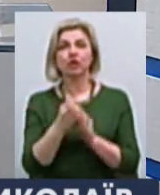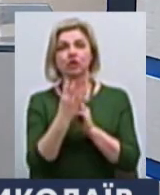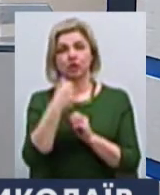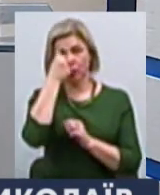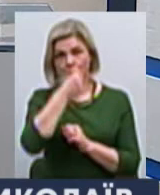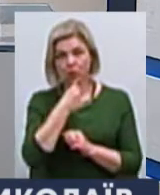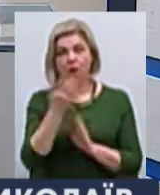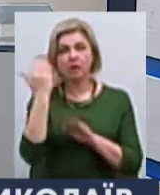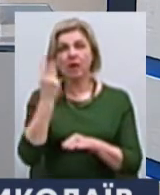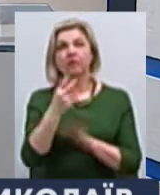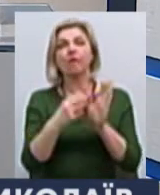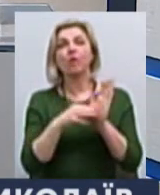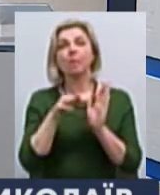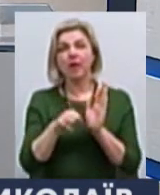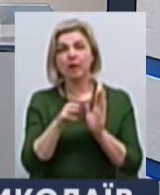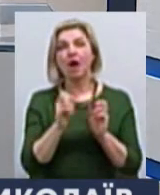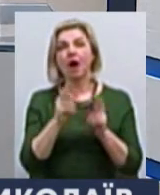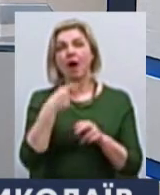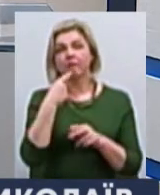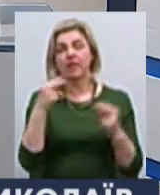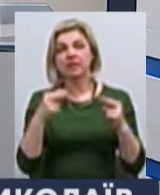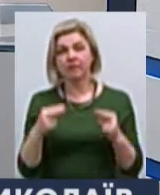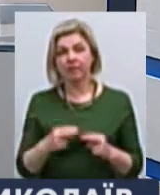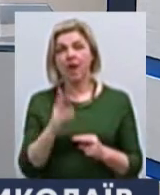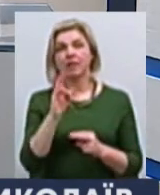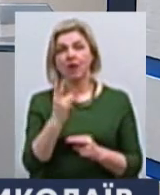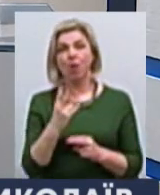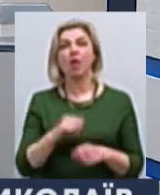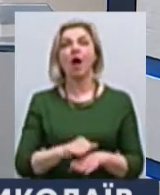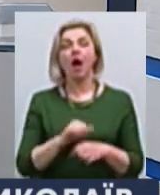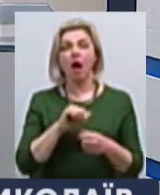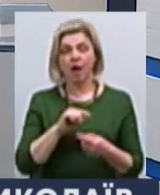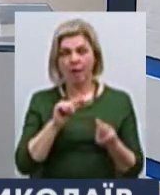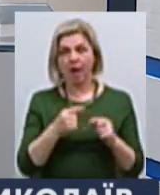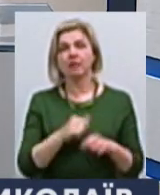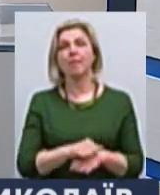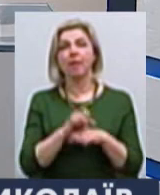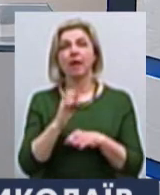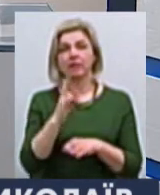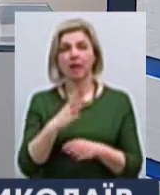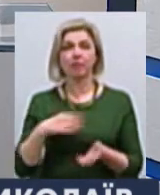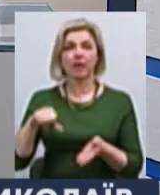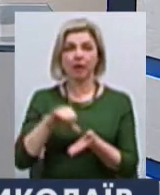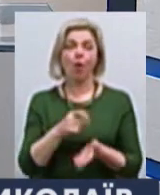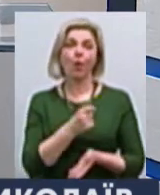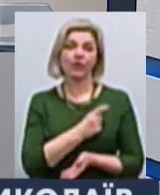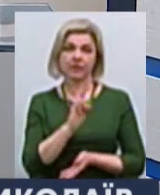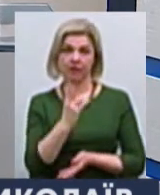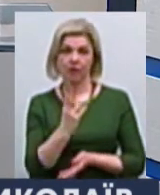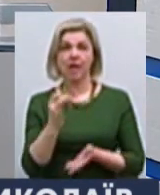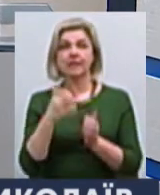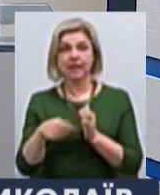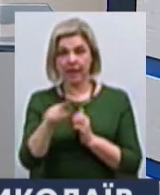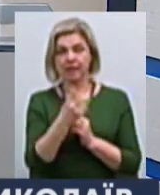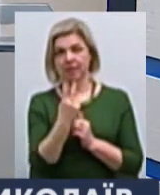Тоді, 28 березня, як стверджують свідки, до Миколаївського антимайдану долучилися учасники автопробігу «Одеса-Миколаїв», серед яких були